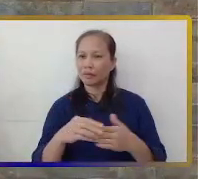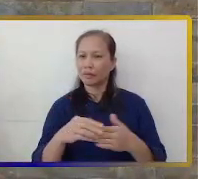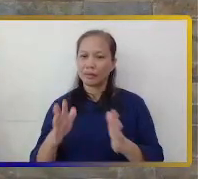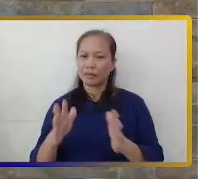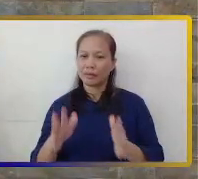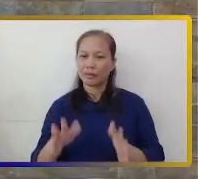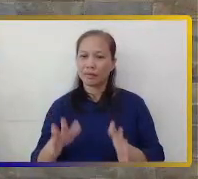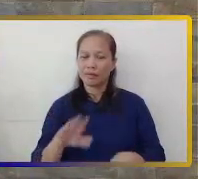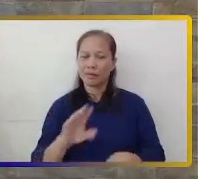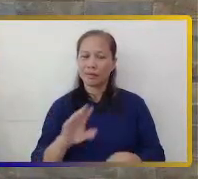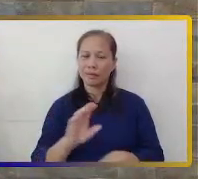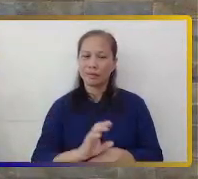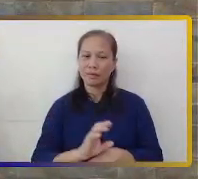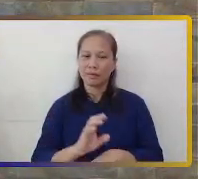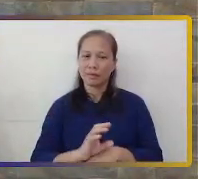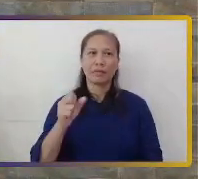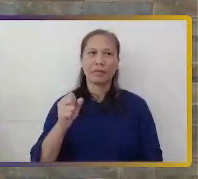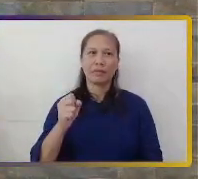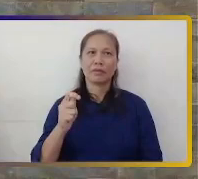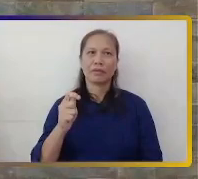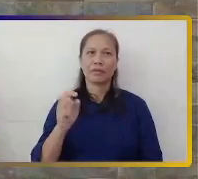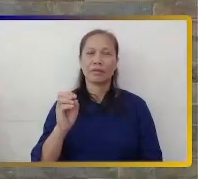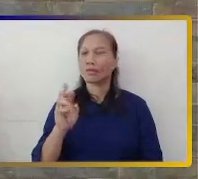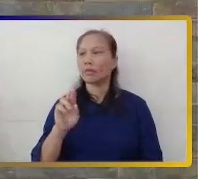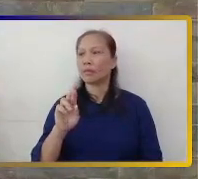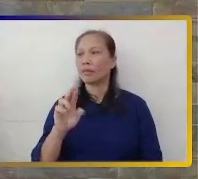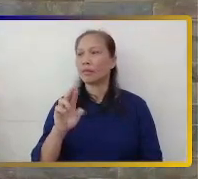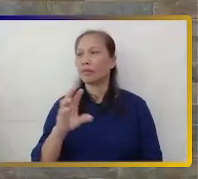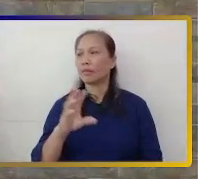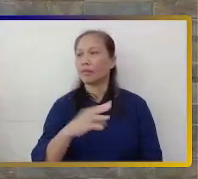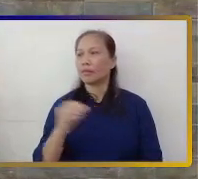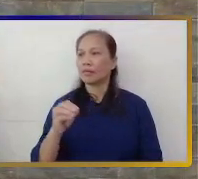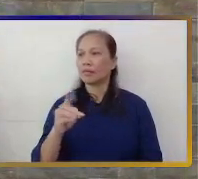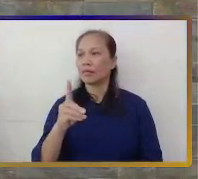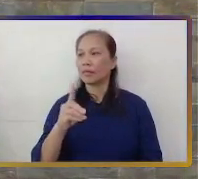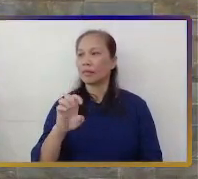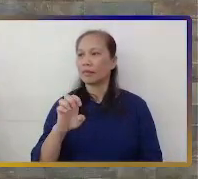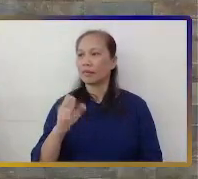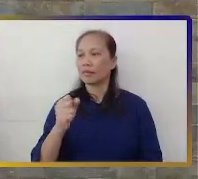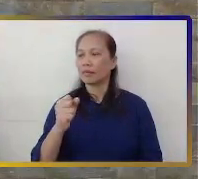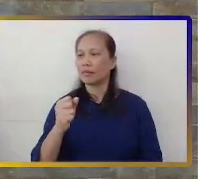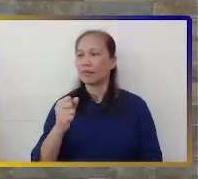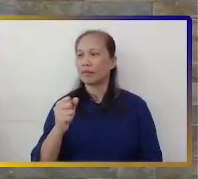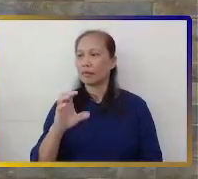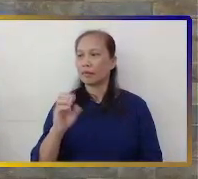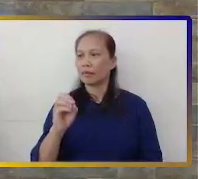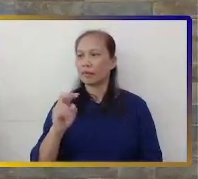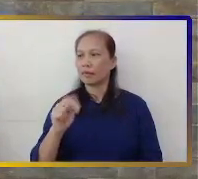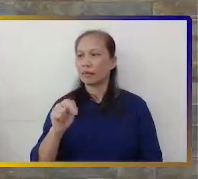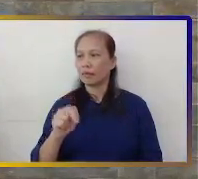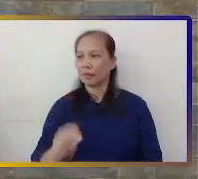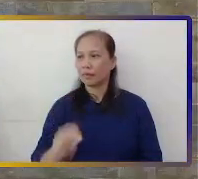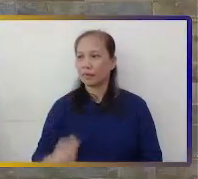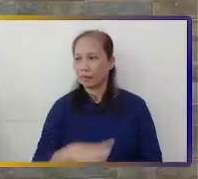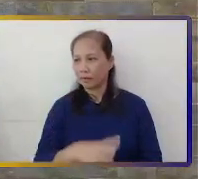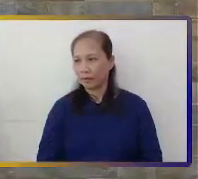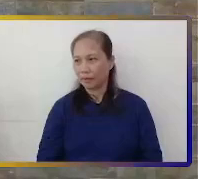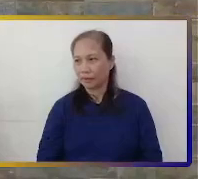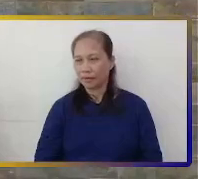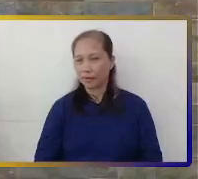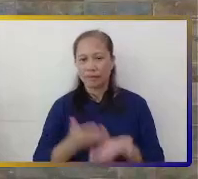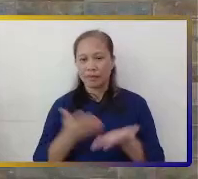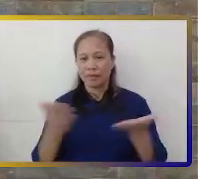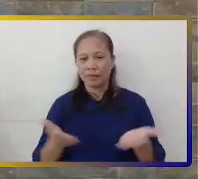kapatid so Yan po yan pagdating sa church the same thing na meron po tayo the congregation the pastor and of